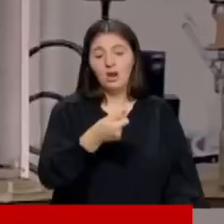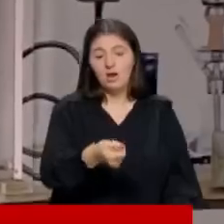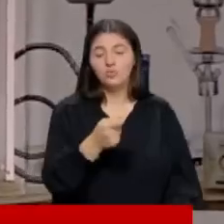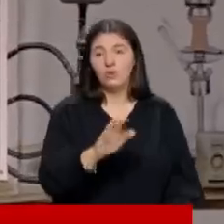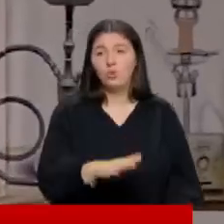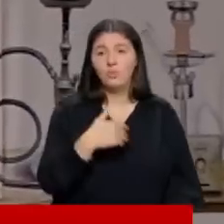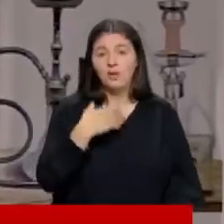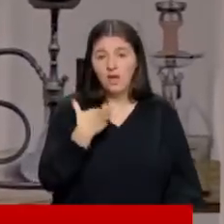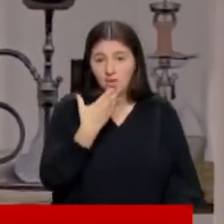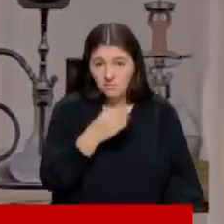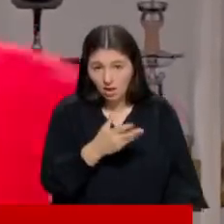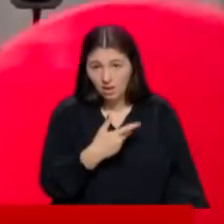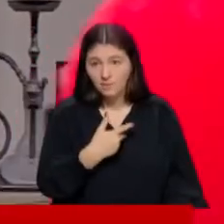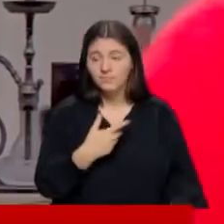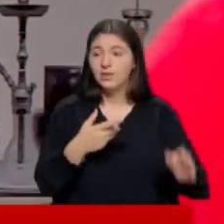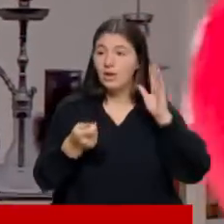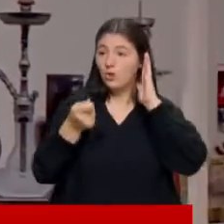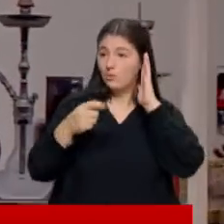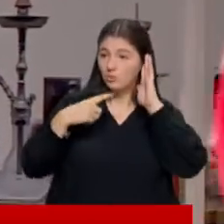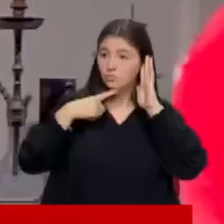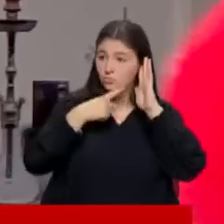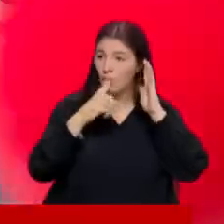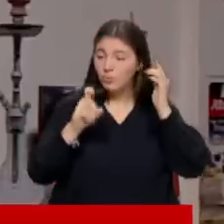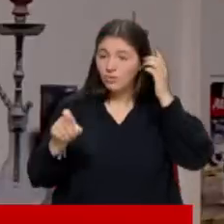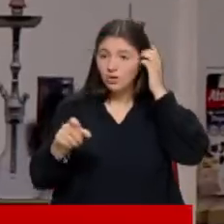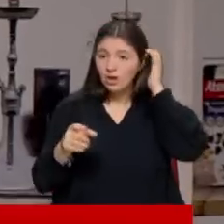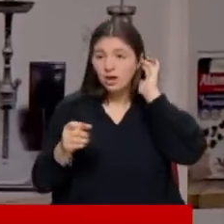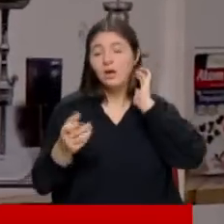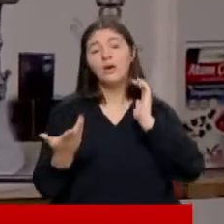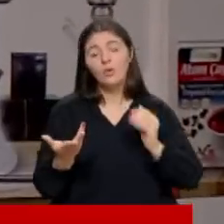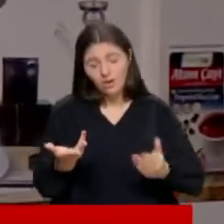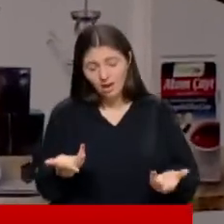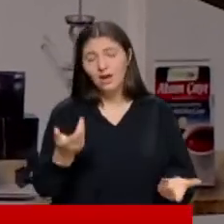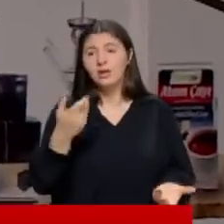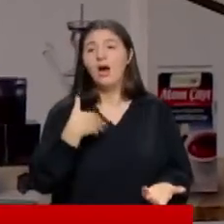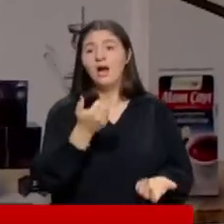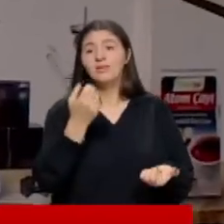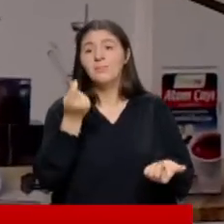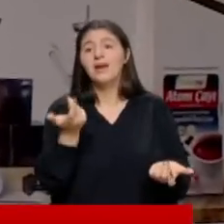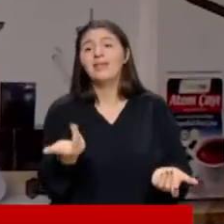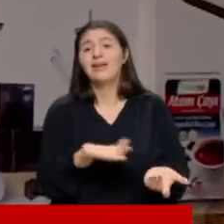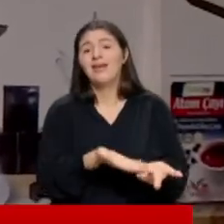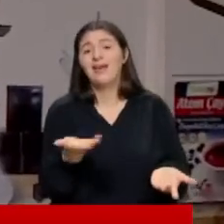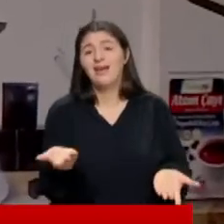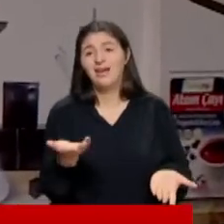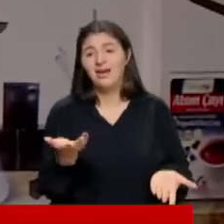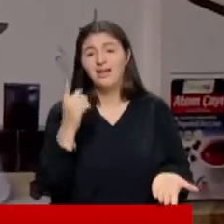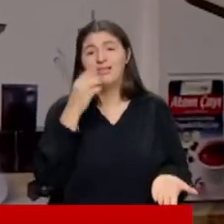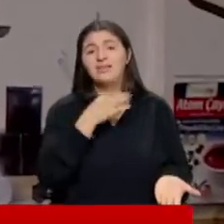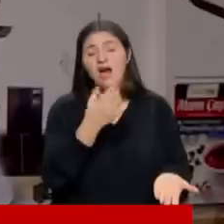Ben emekliyim ödemekte güçlük çekiyor musunuz çekmez olur muyum Aldığım para ne Allah aşkına